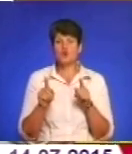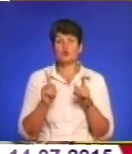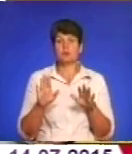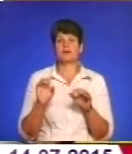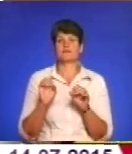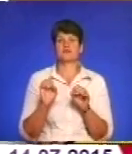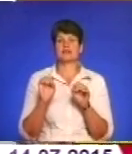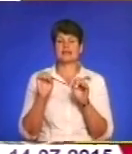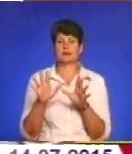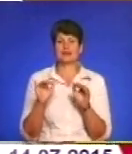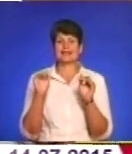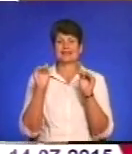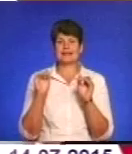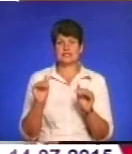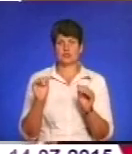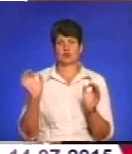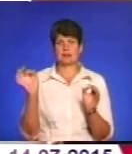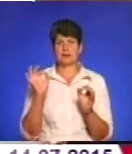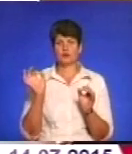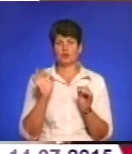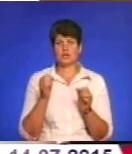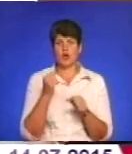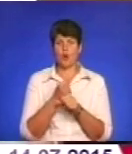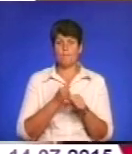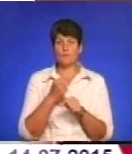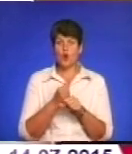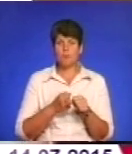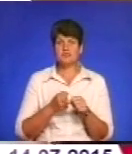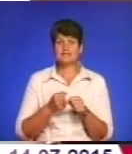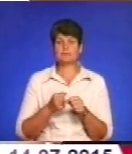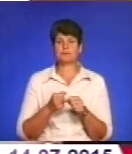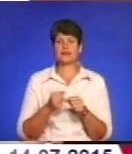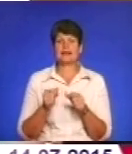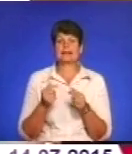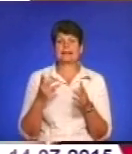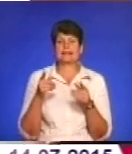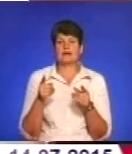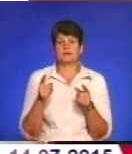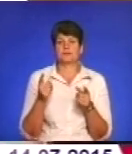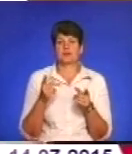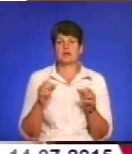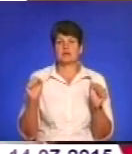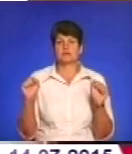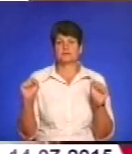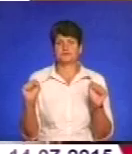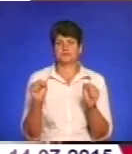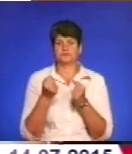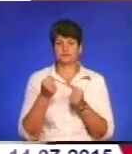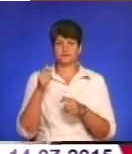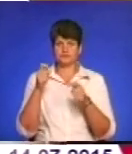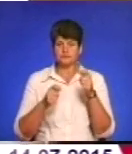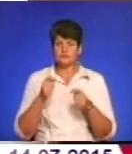піддаємо низькотемпературній обробці, і воно, скажімо так, завдяки цій низькотемпературній